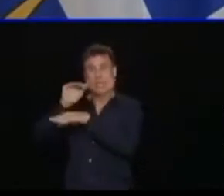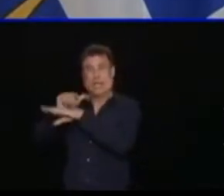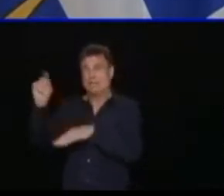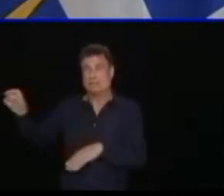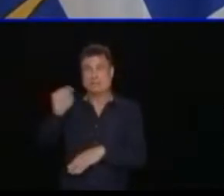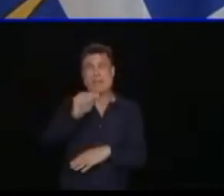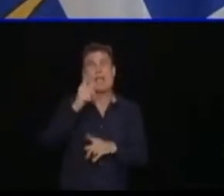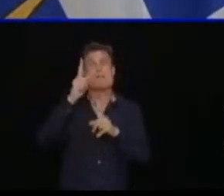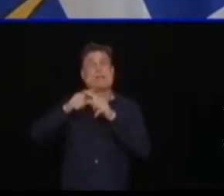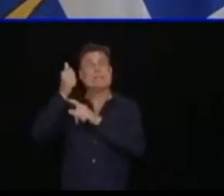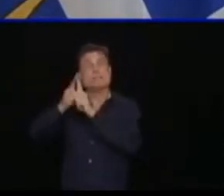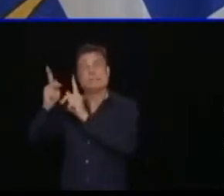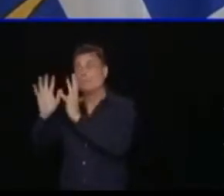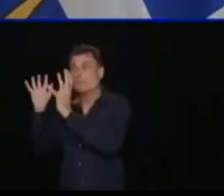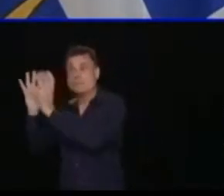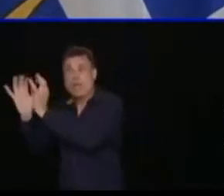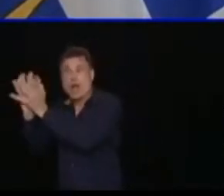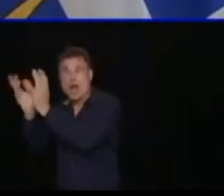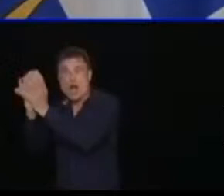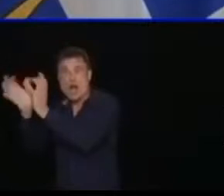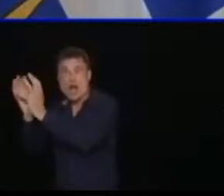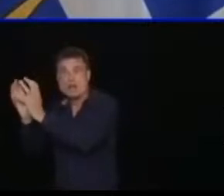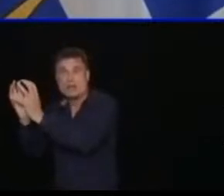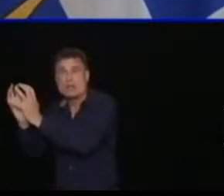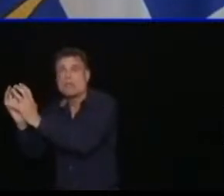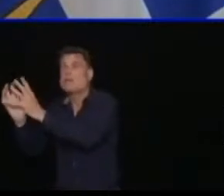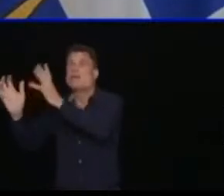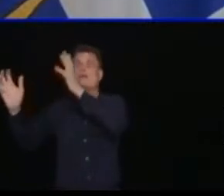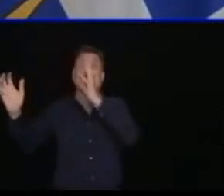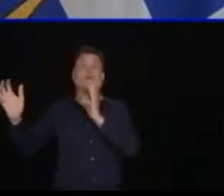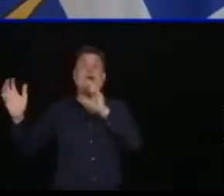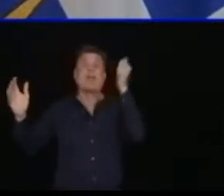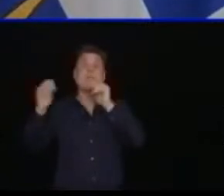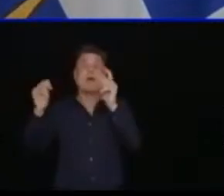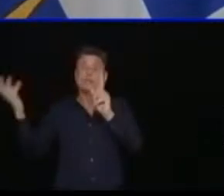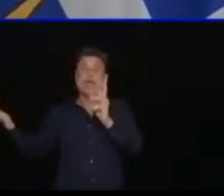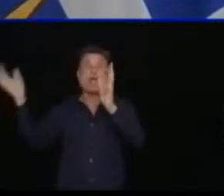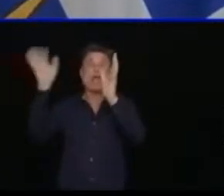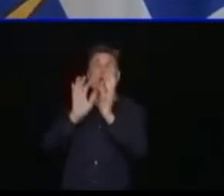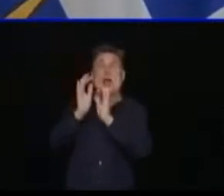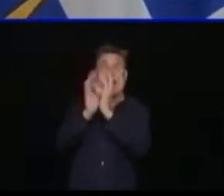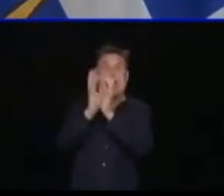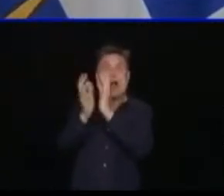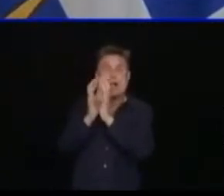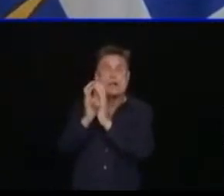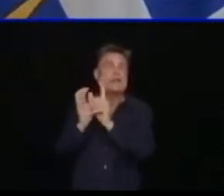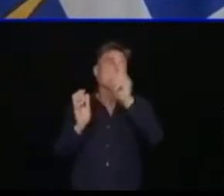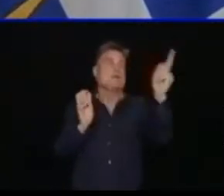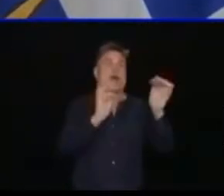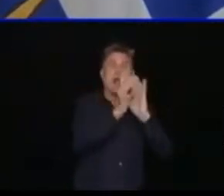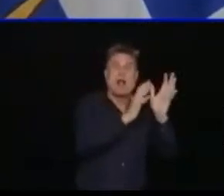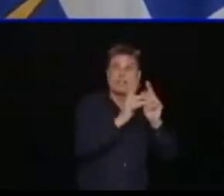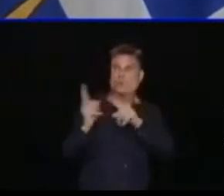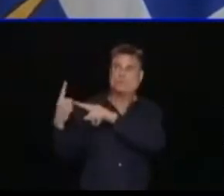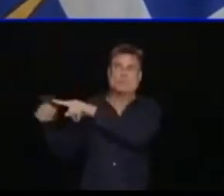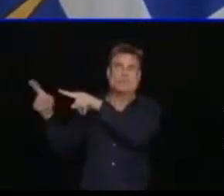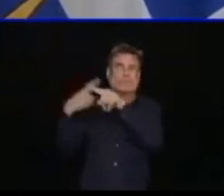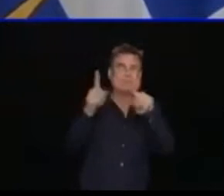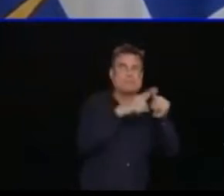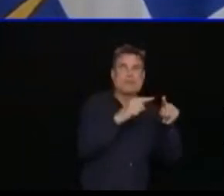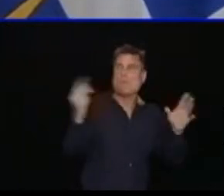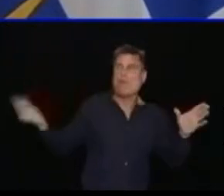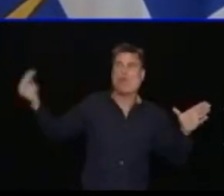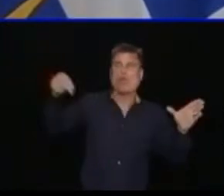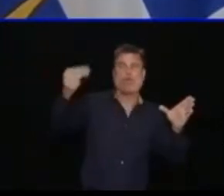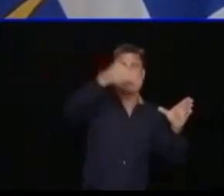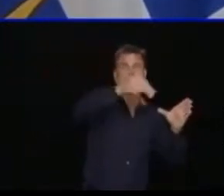of 这样 contacts that a case 那 had 么 was 我们都 around 能够 11 or 12. 跟 We're 出 back 到 up 接触 there 到 now. We had brought it down to 3 or 4, 那么我们现在 but 也是 now